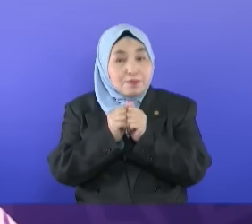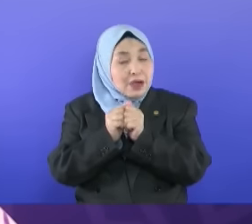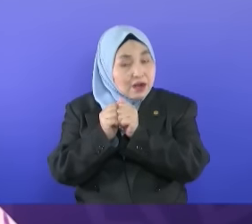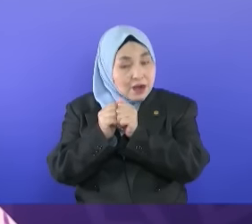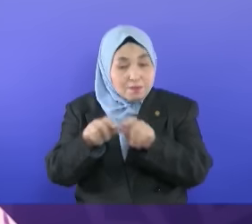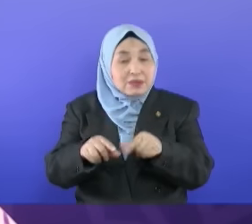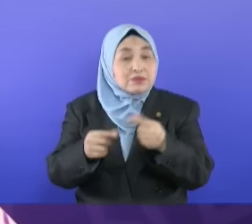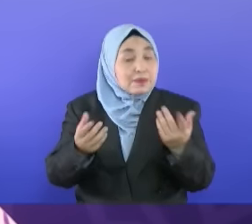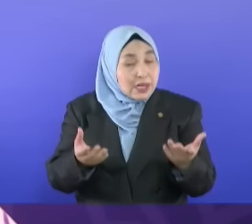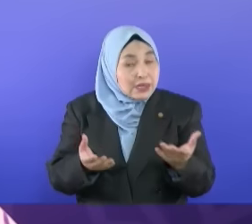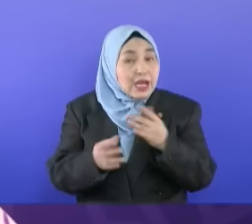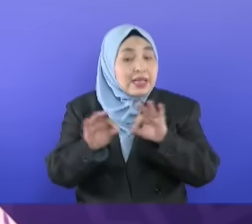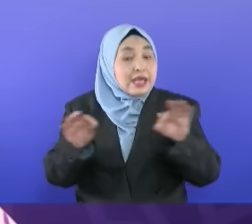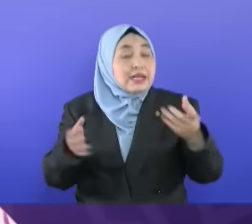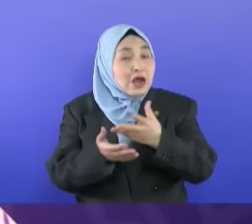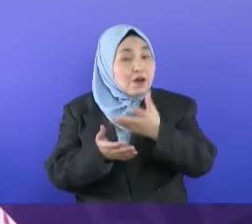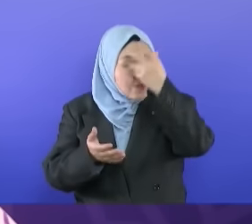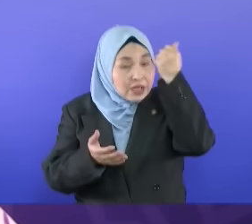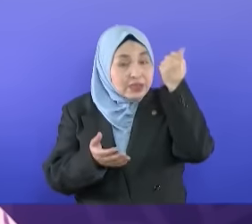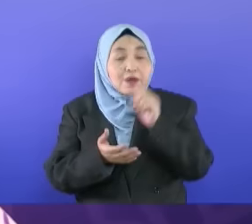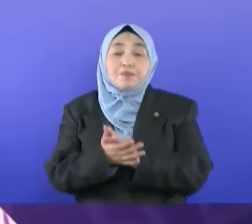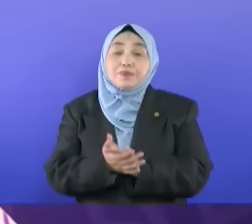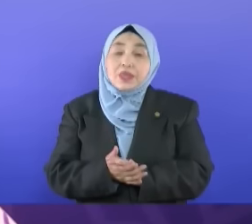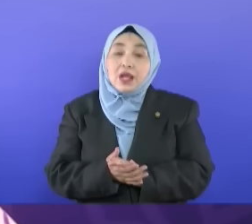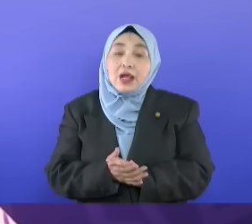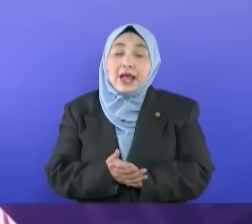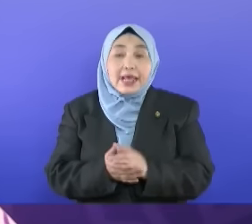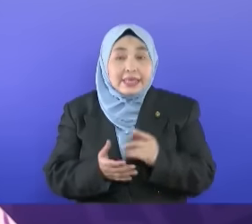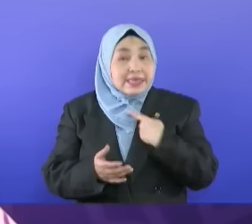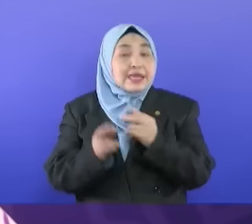ayat yang dihafal tadi Bani usamawati